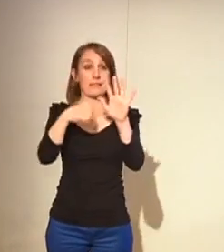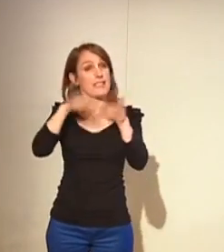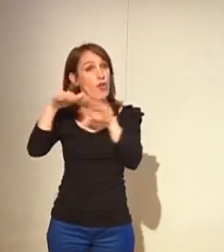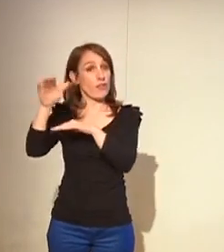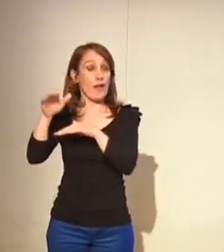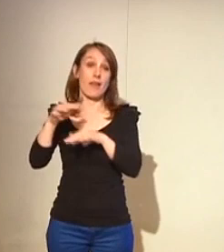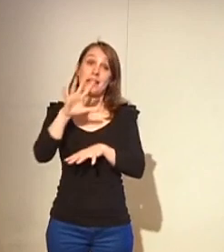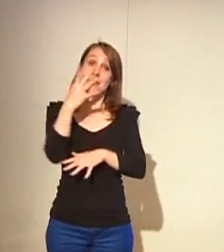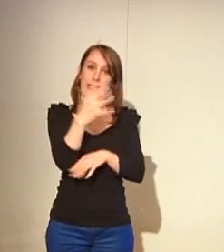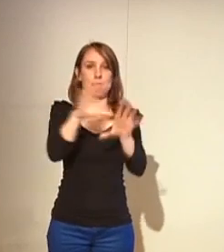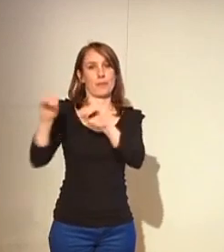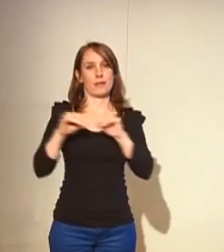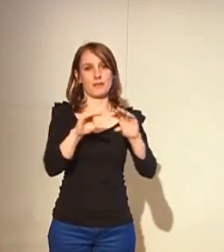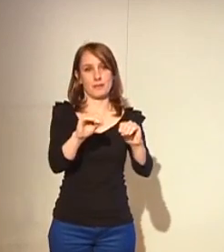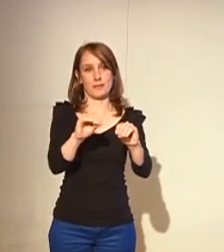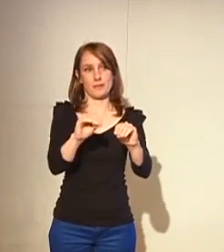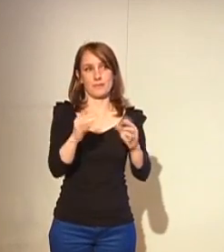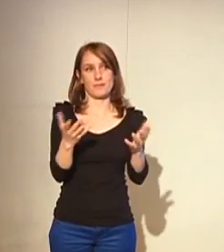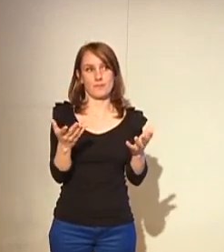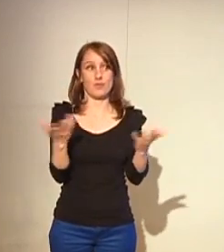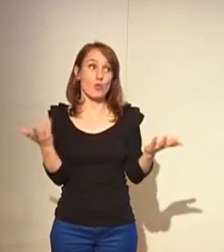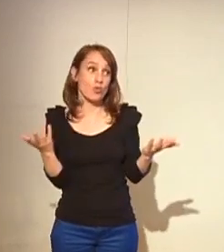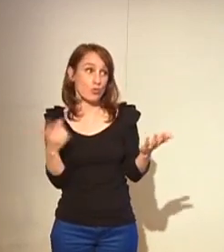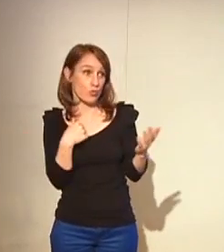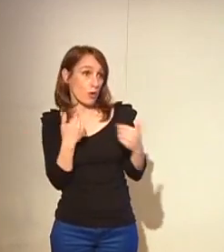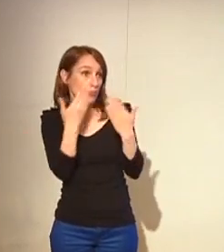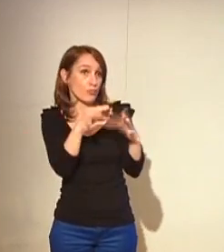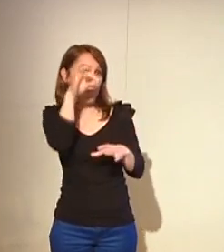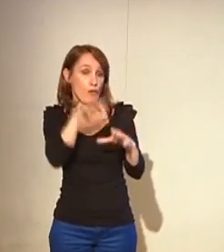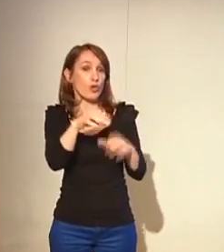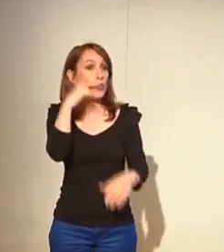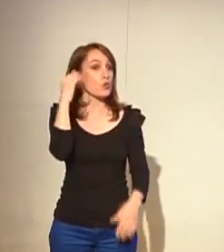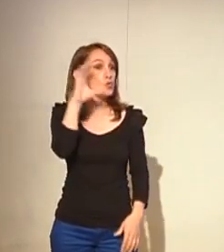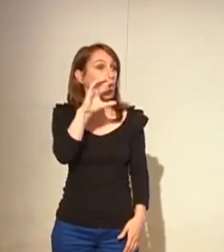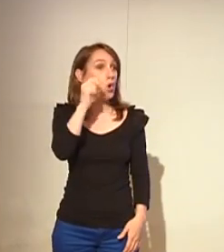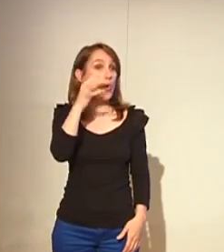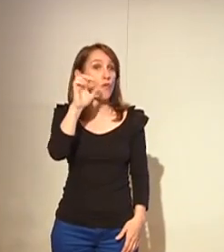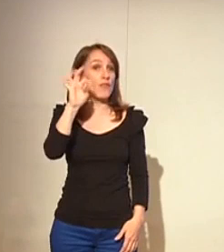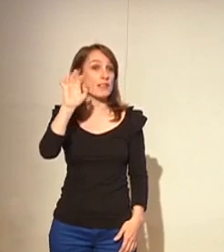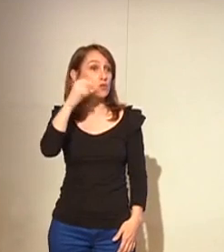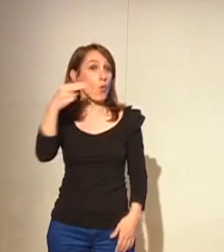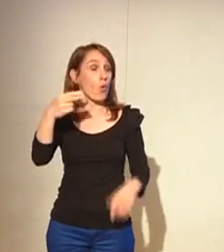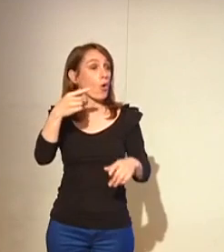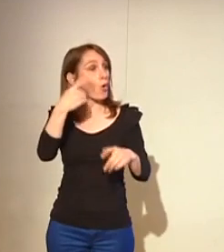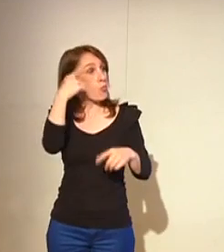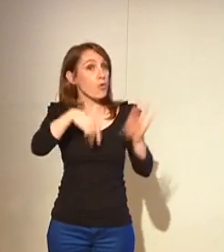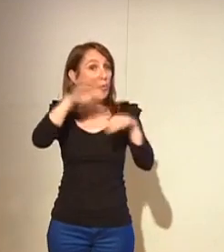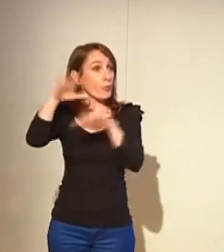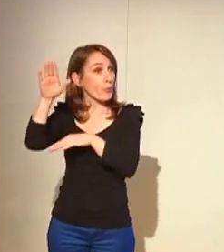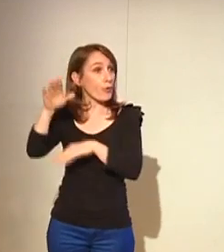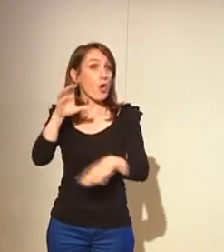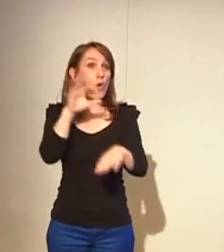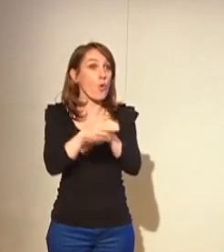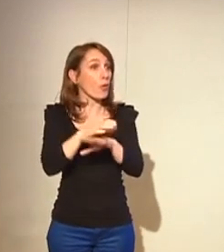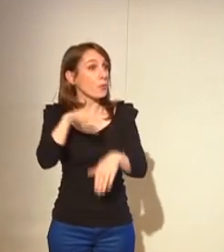5 places donc je soumets au vote monsieur confesson qui est pour qui